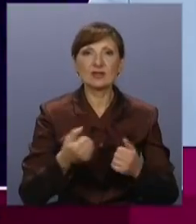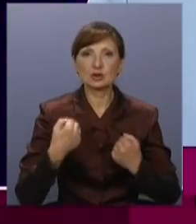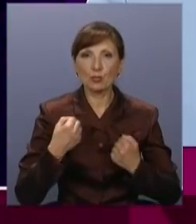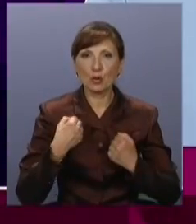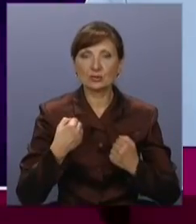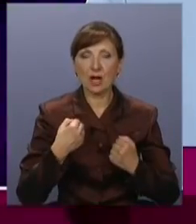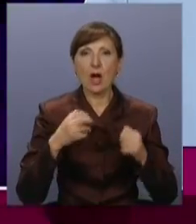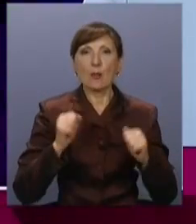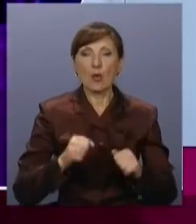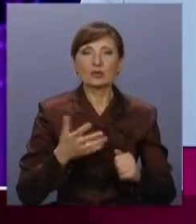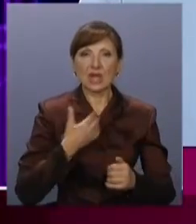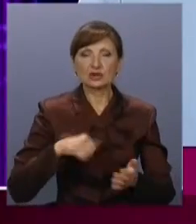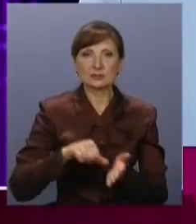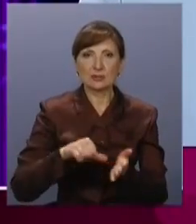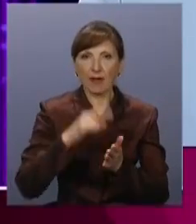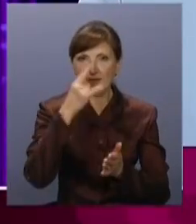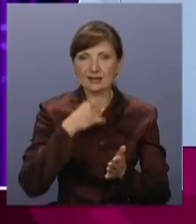спорта могут отличиться казахстанцы?